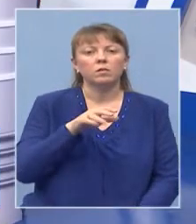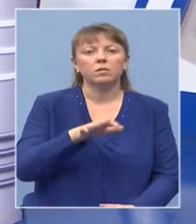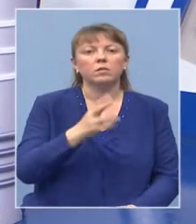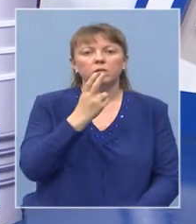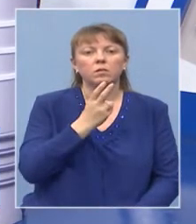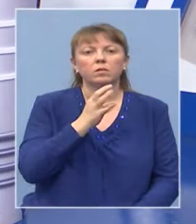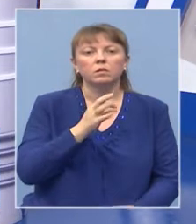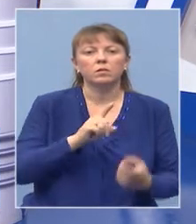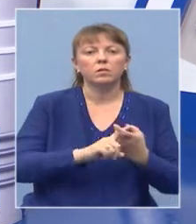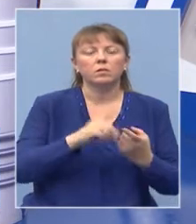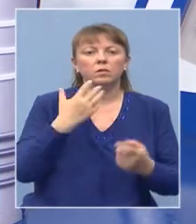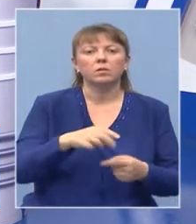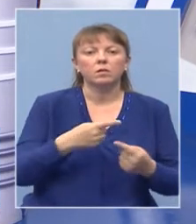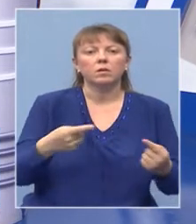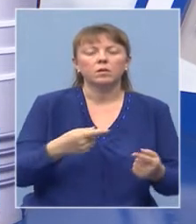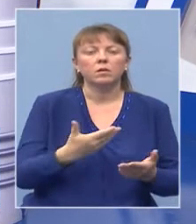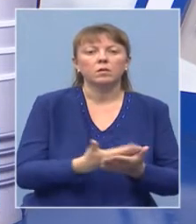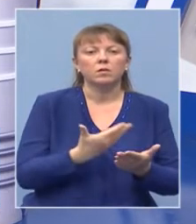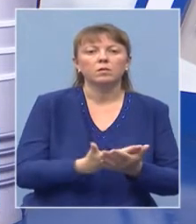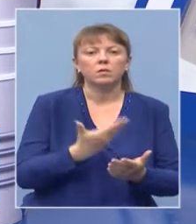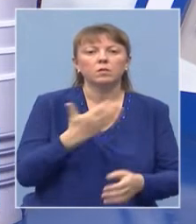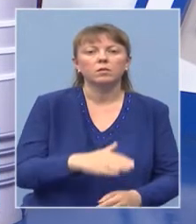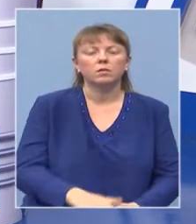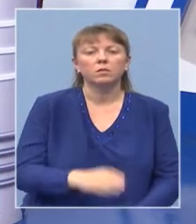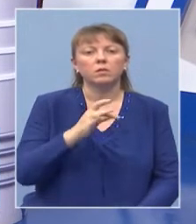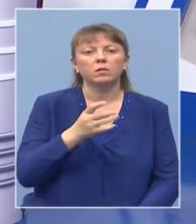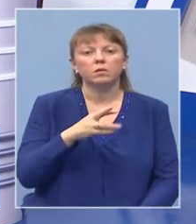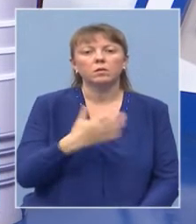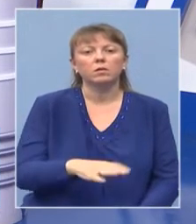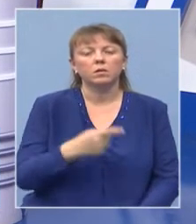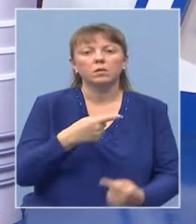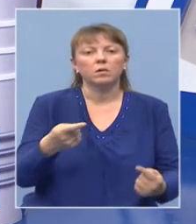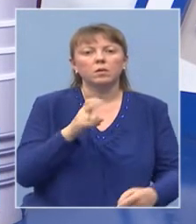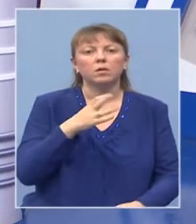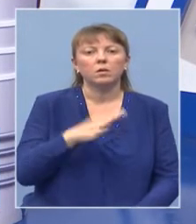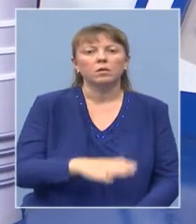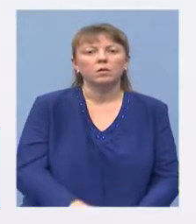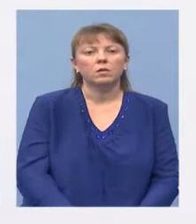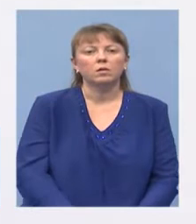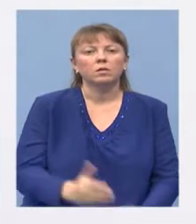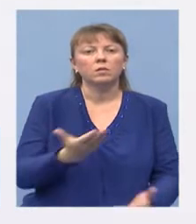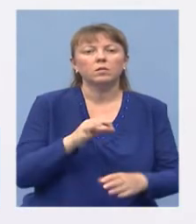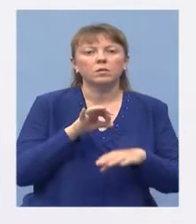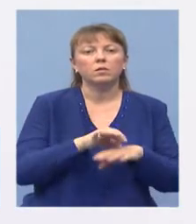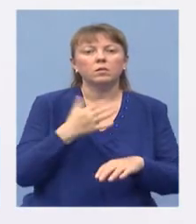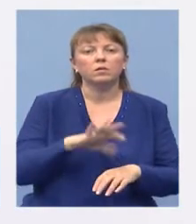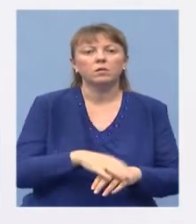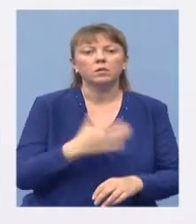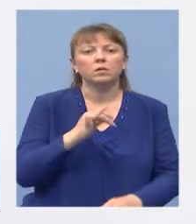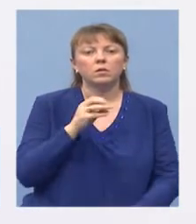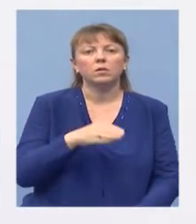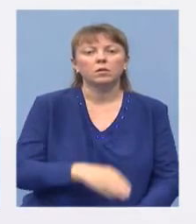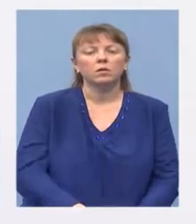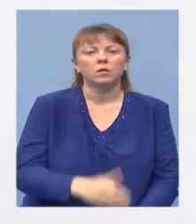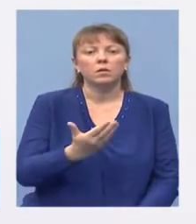ЦОНа зависит от различных информационных систем, которые интегрированы в разные базы данных, которые относятся к АО НИТ